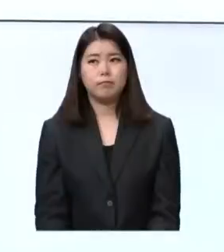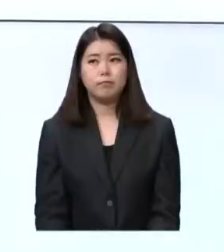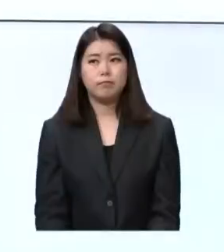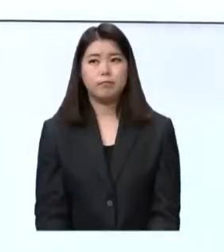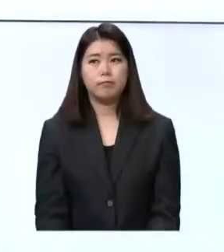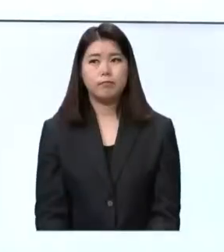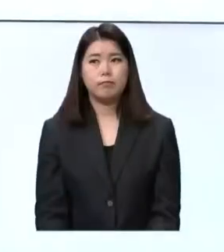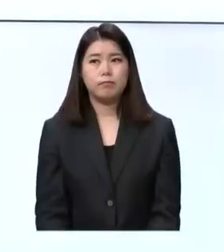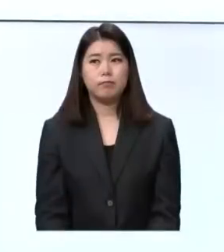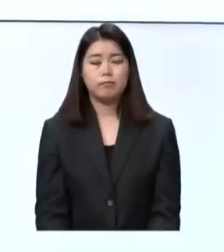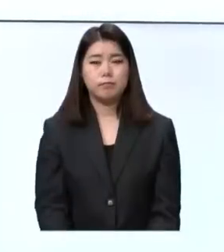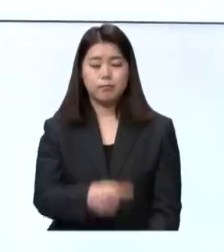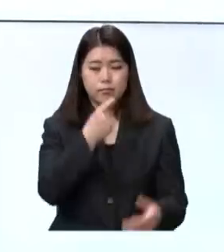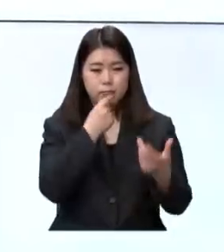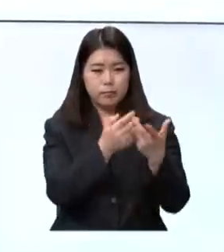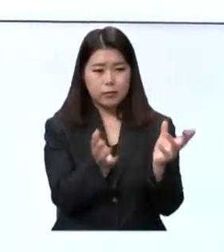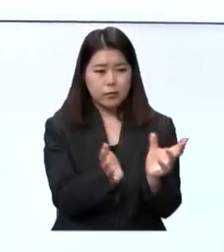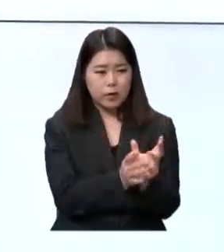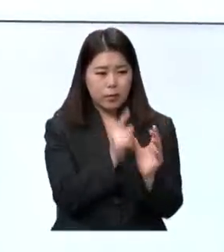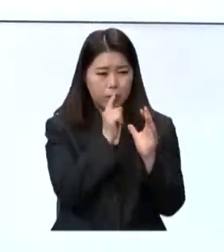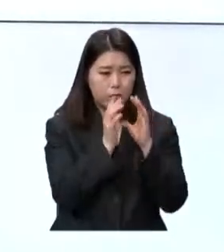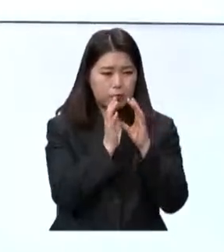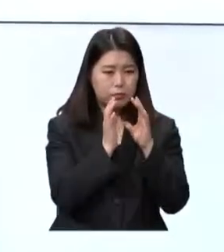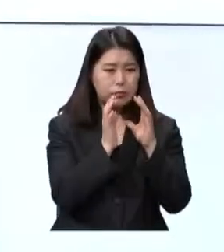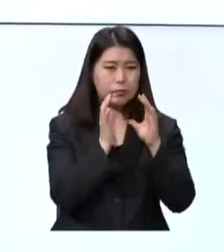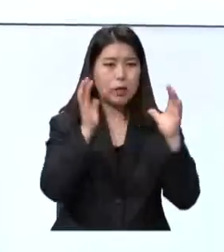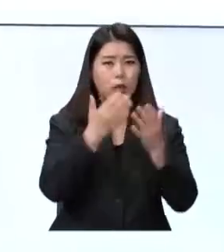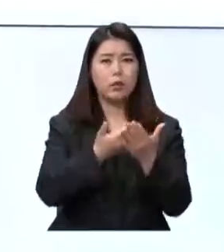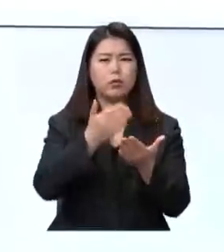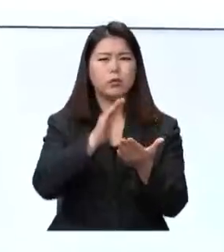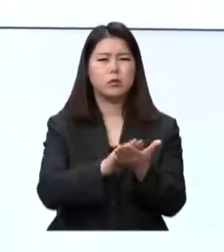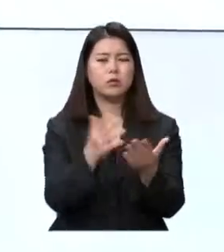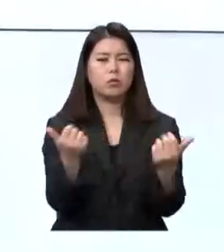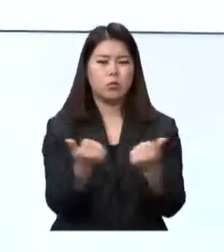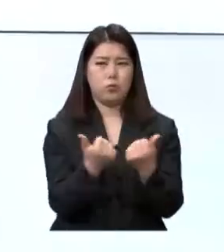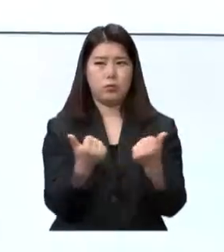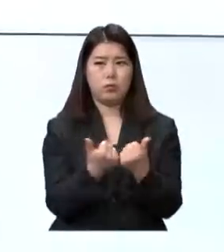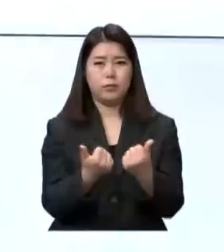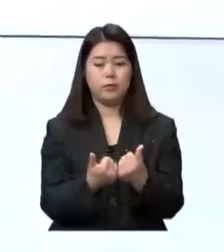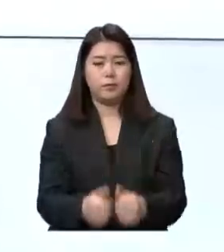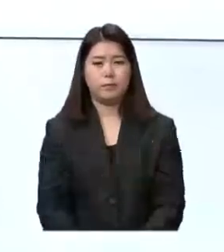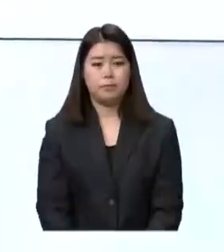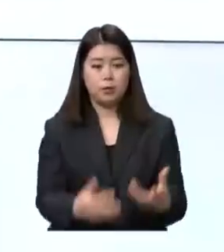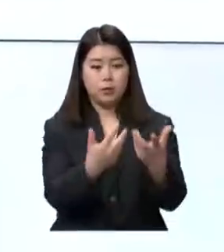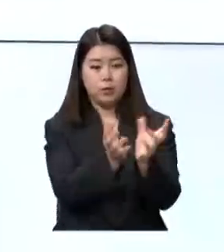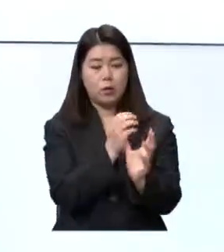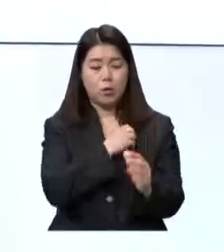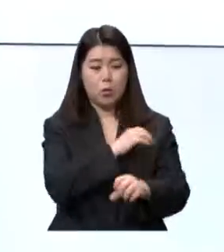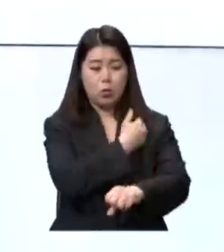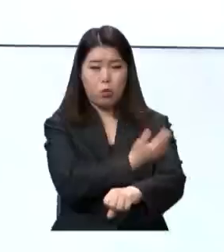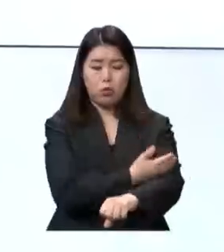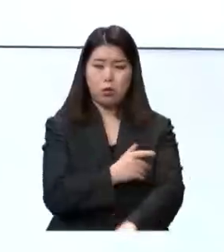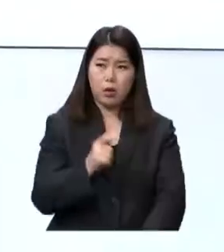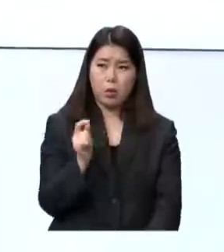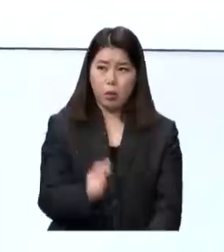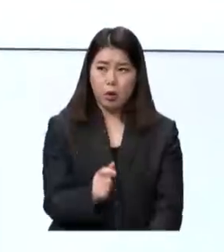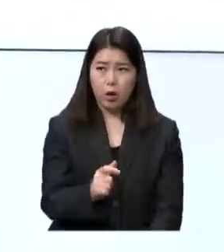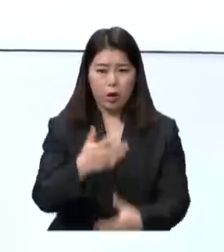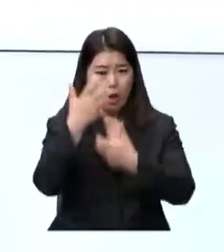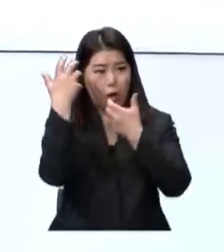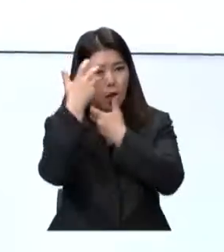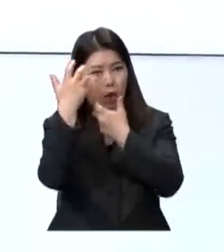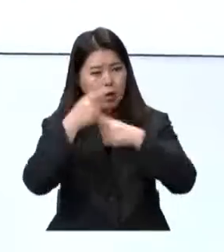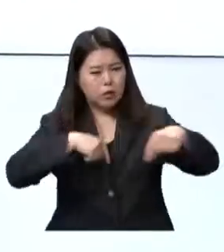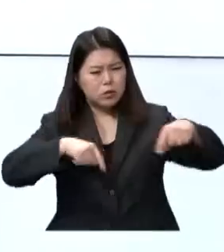네 민주 내용 키운 혁신론이 혁신론이 당원권 강화 팬덤